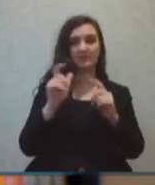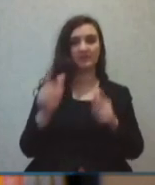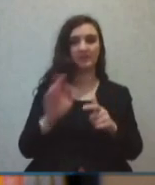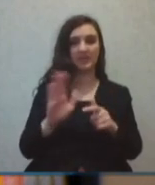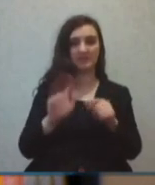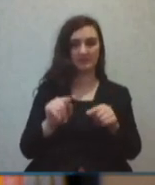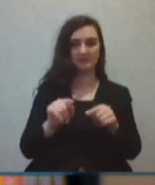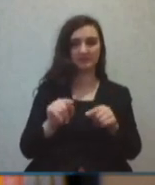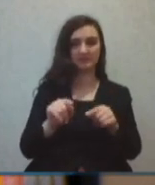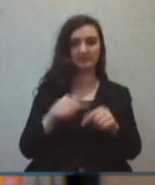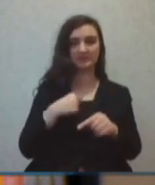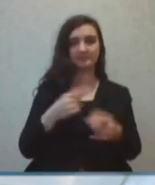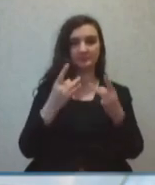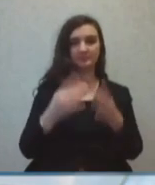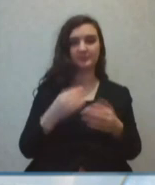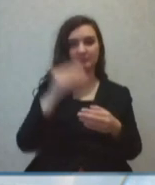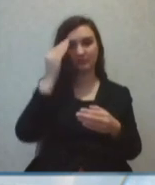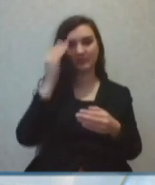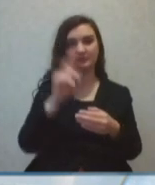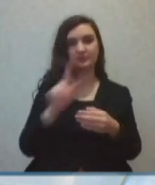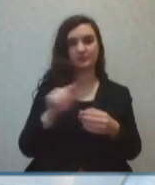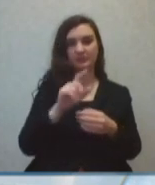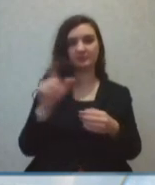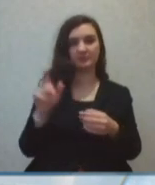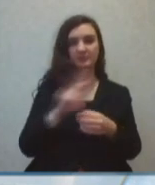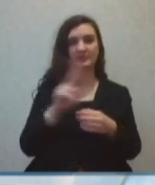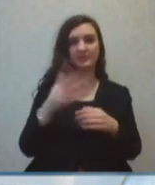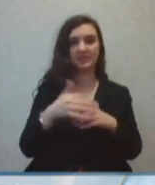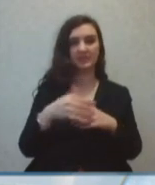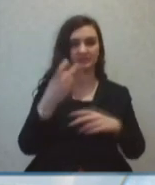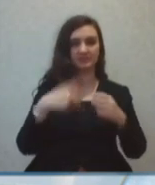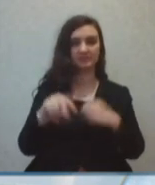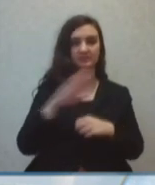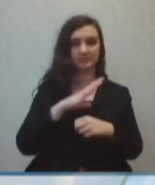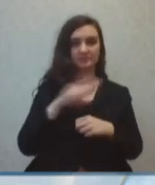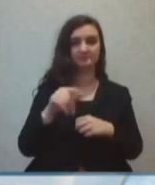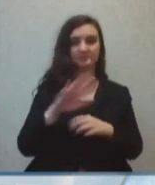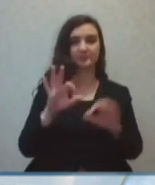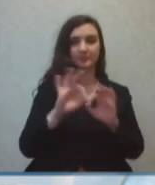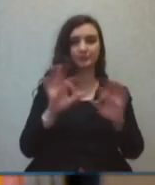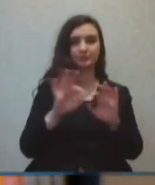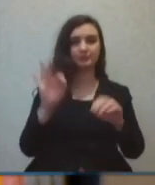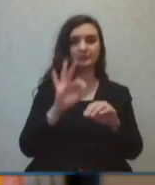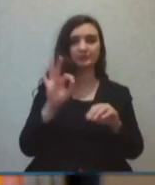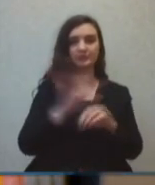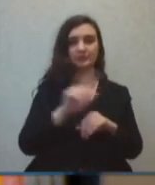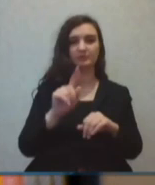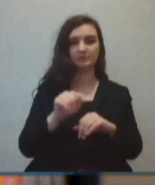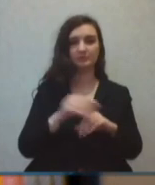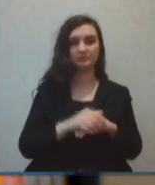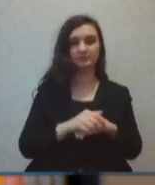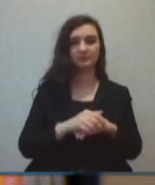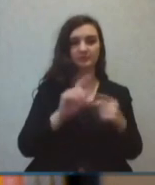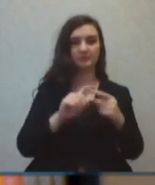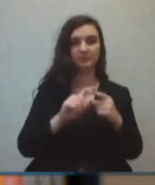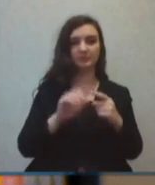ამას. მე უბრალოდ მიმაჩნია, რომ ადამიანები, რომლებიც გარეთ იყვნენ გასულების, არ საუბრობდნენ იმაზე, რომ